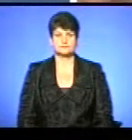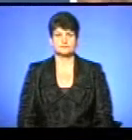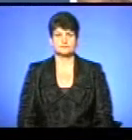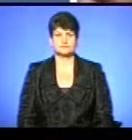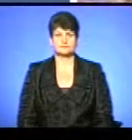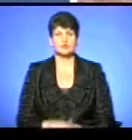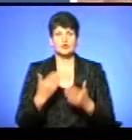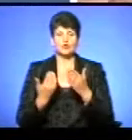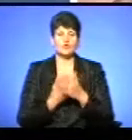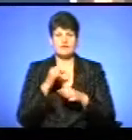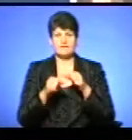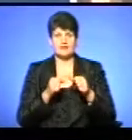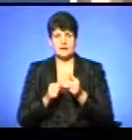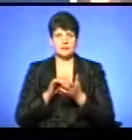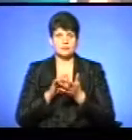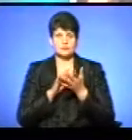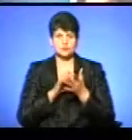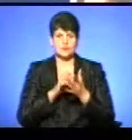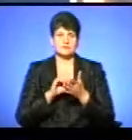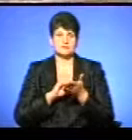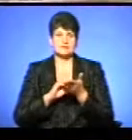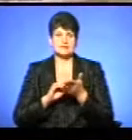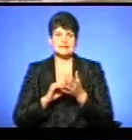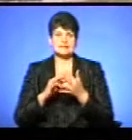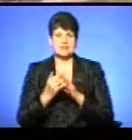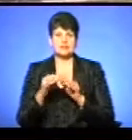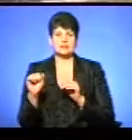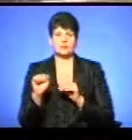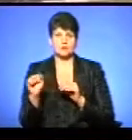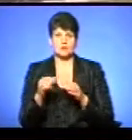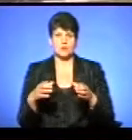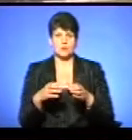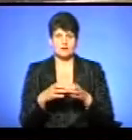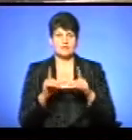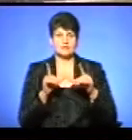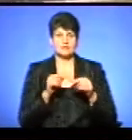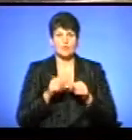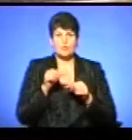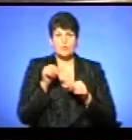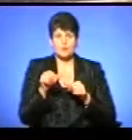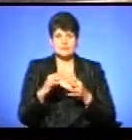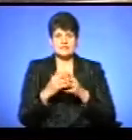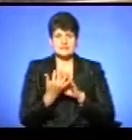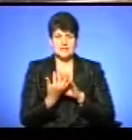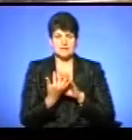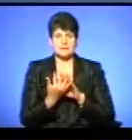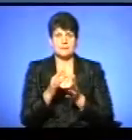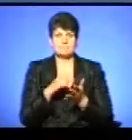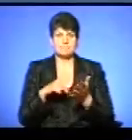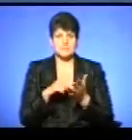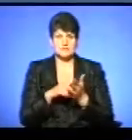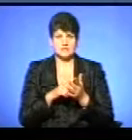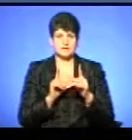Новий веломаршрут промаркували селами Теребовлянської громади. Виїжджаємо за межі міста, їдемо до крутезного віадуку.